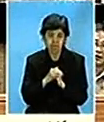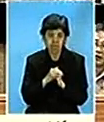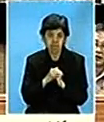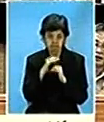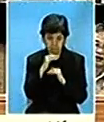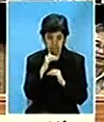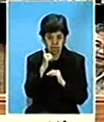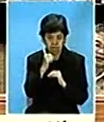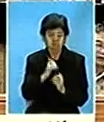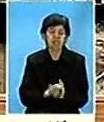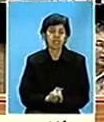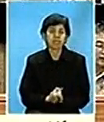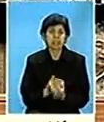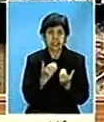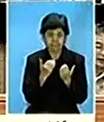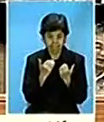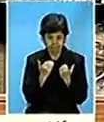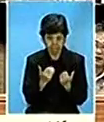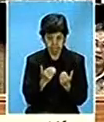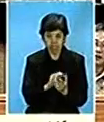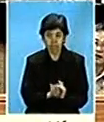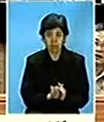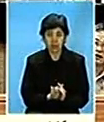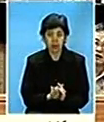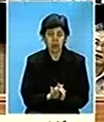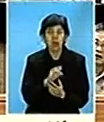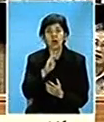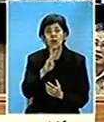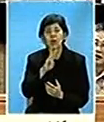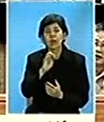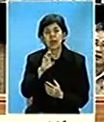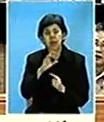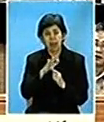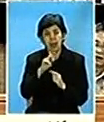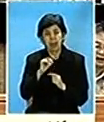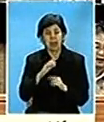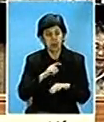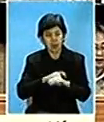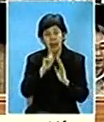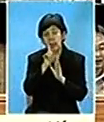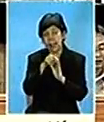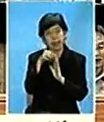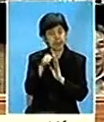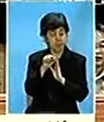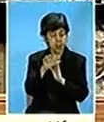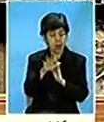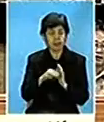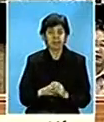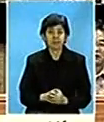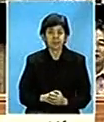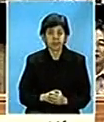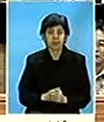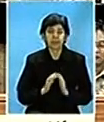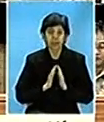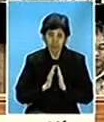ที่กำหนดนะครับครับต่อไปครับท่านศาสตราจารย์วิรัติพนิชพงศ์ครับท่านมีเวลา15นาทีครับ ข